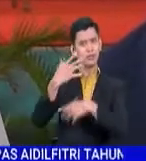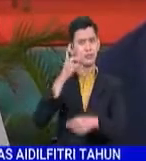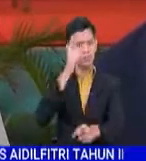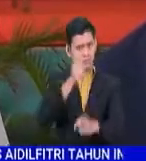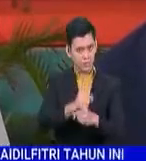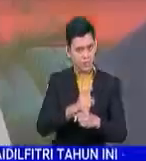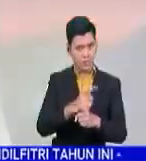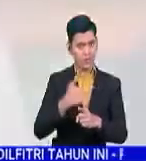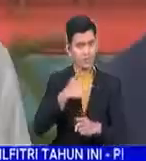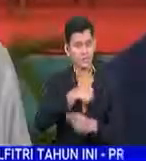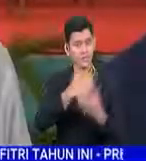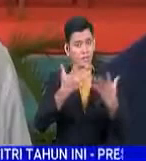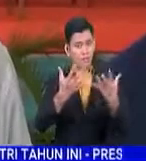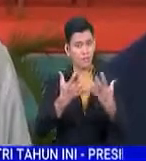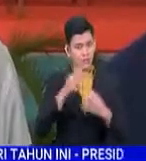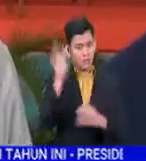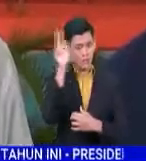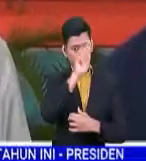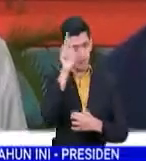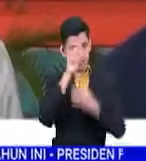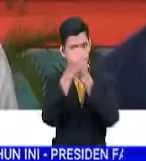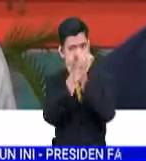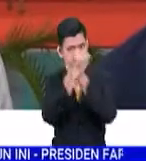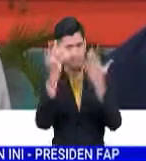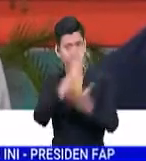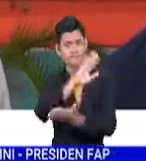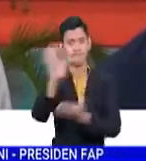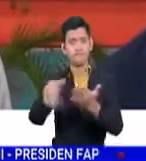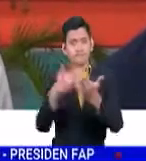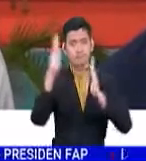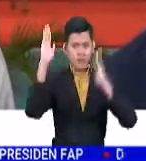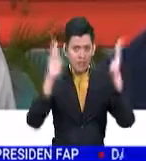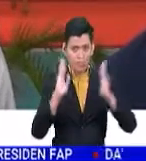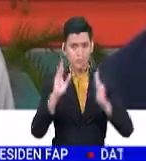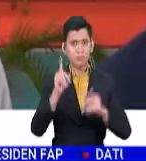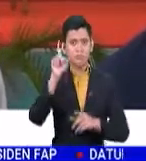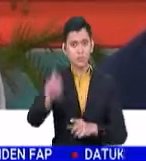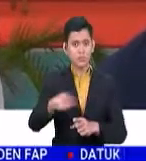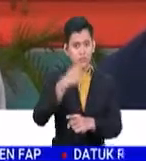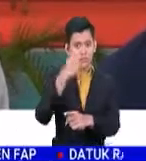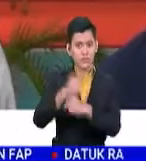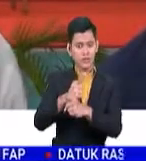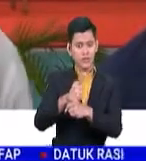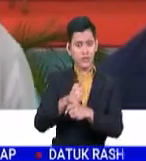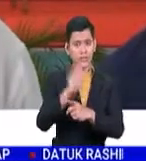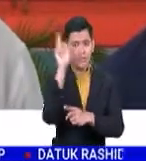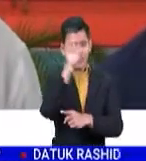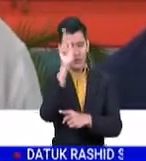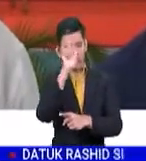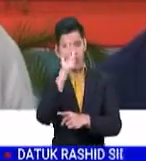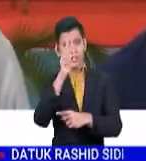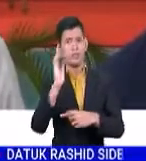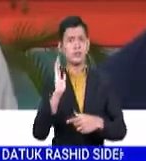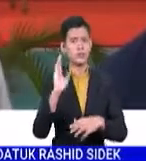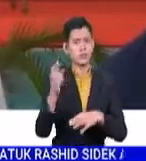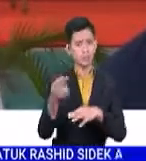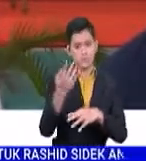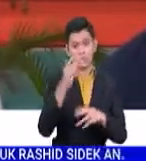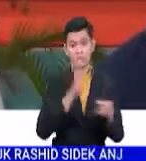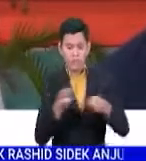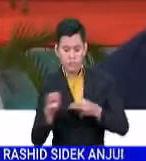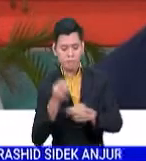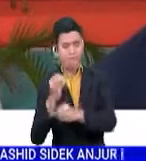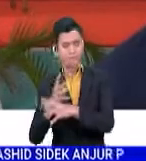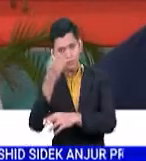menyampaikan maklumat di seluruh rakyat. Kerajaan keluarkan tender POP 2 ini, maknanya point of preference ini. Daripada sekolah ke satu tempat liputan lain. Jadi ini kita